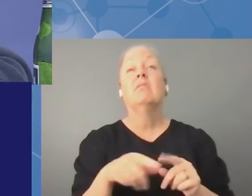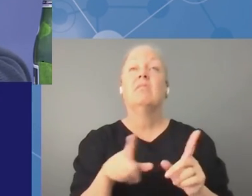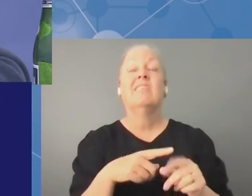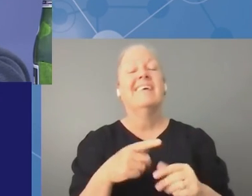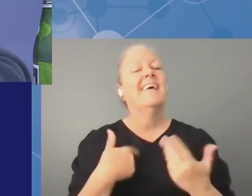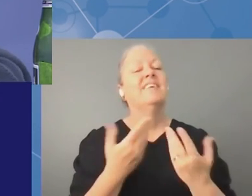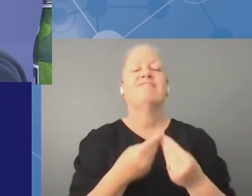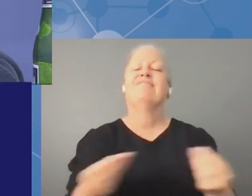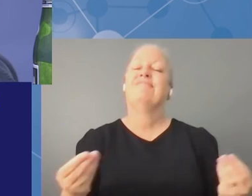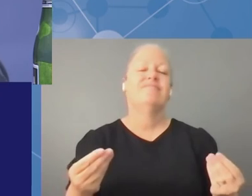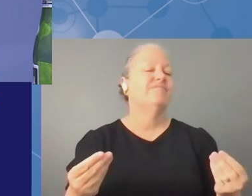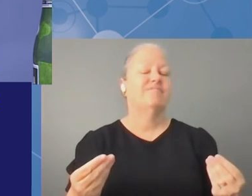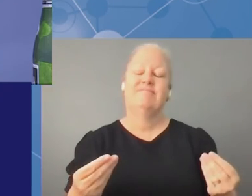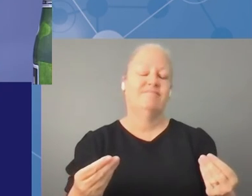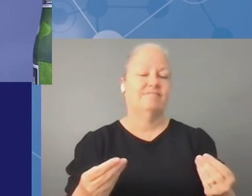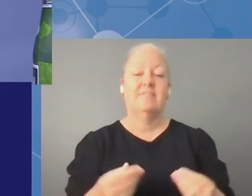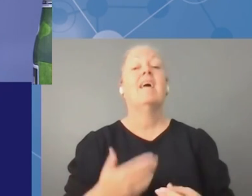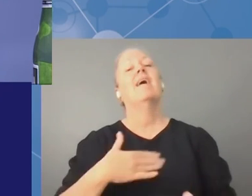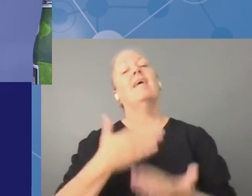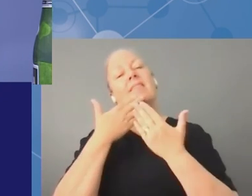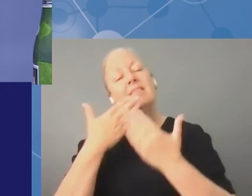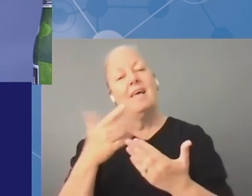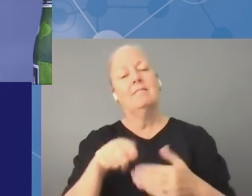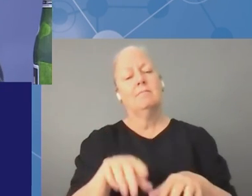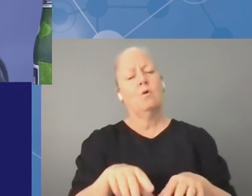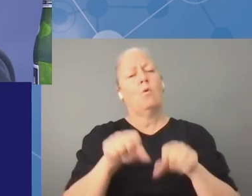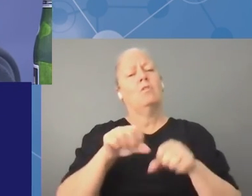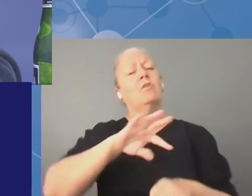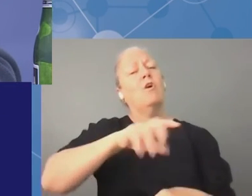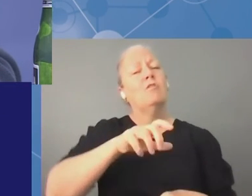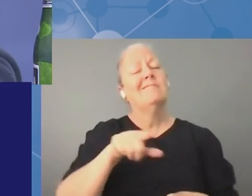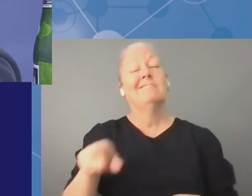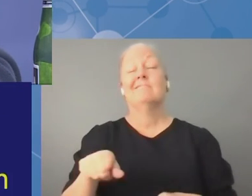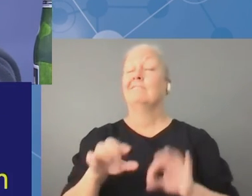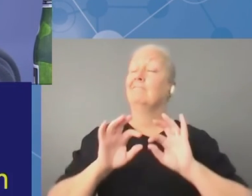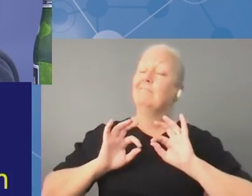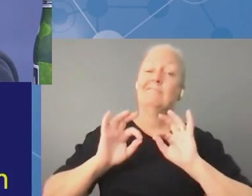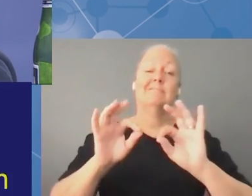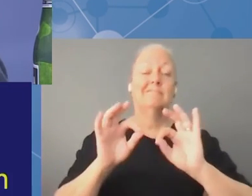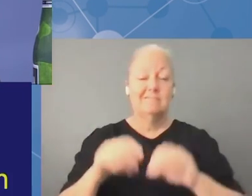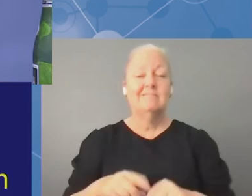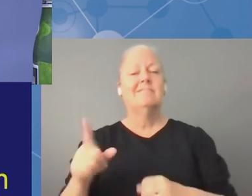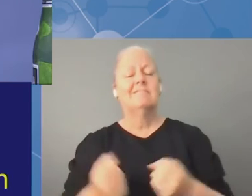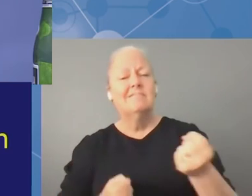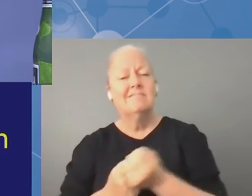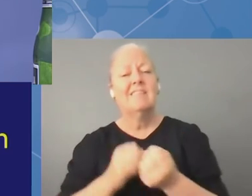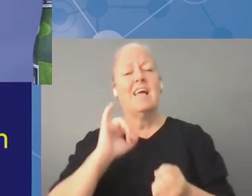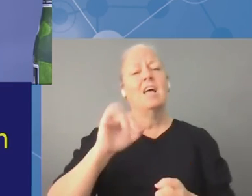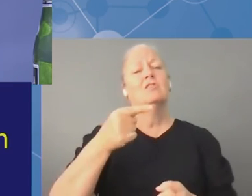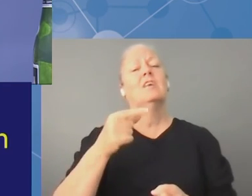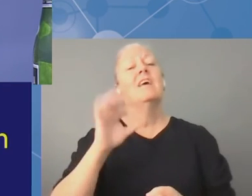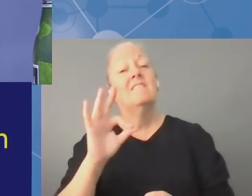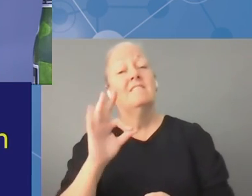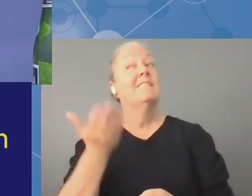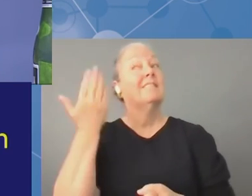форума мы должны позаботиться о том, чтобы голос всех заинтересованных сторон был услышан. Огромное спасибо